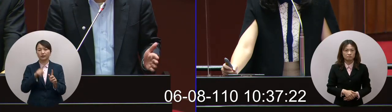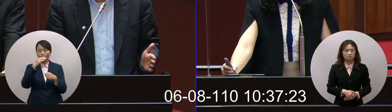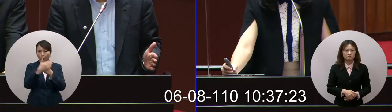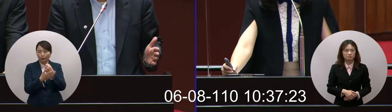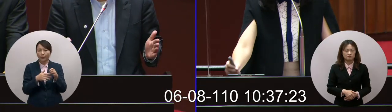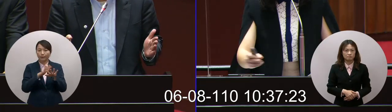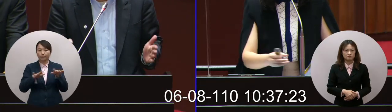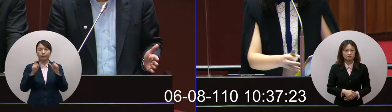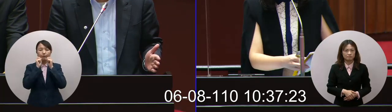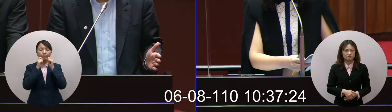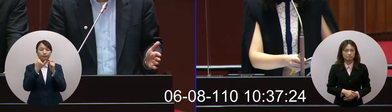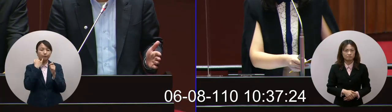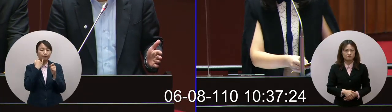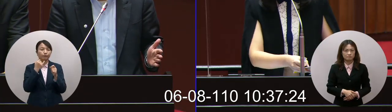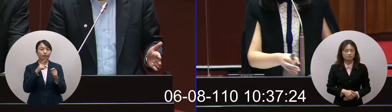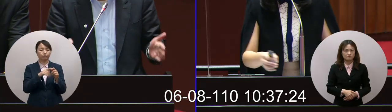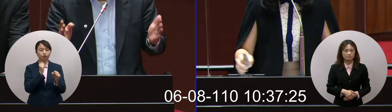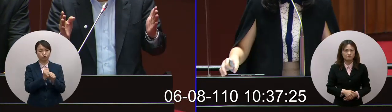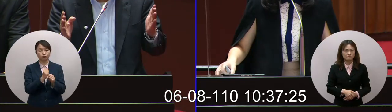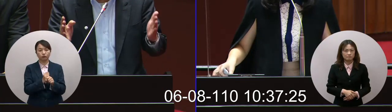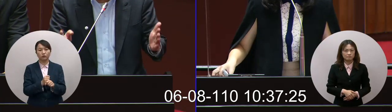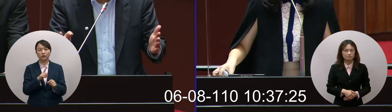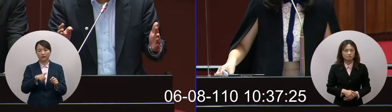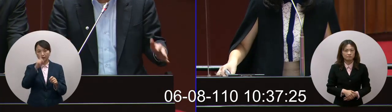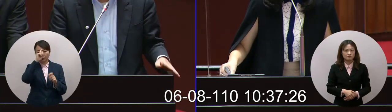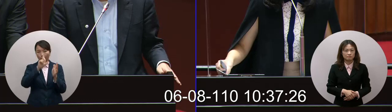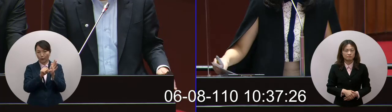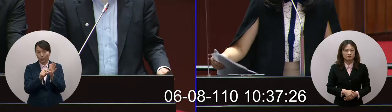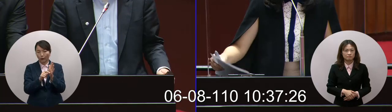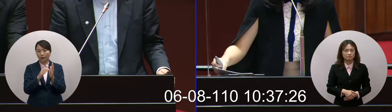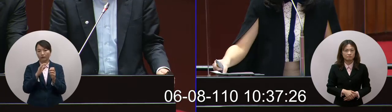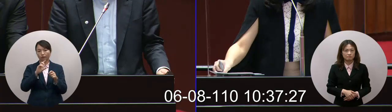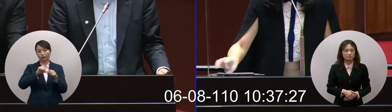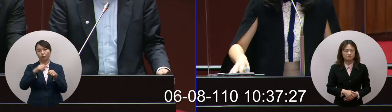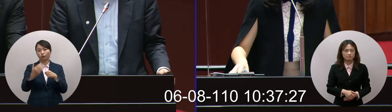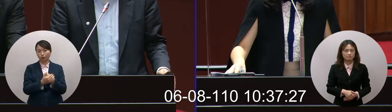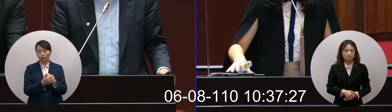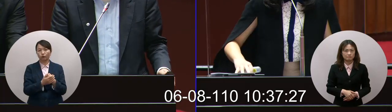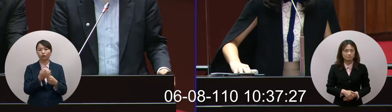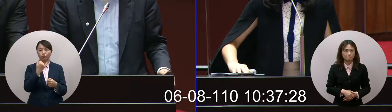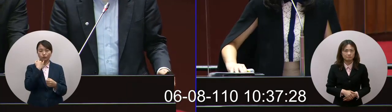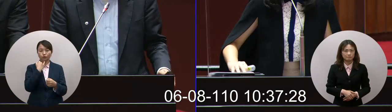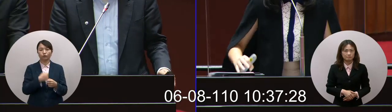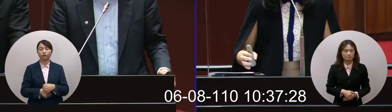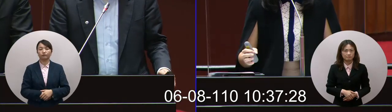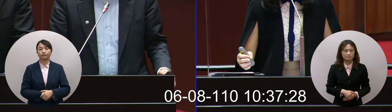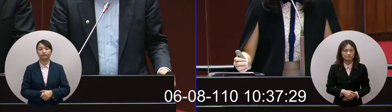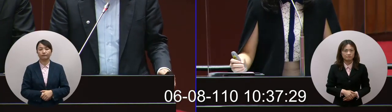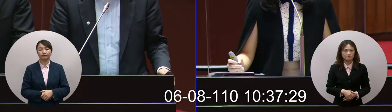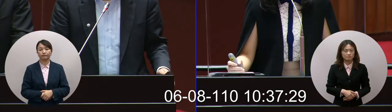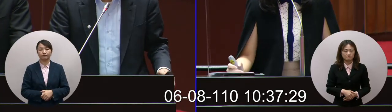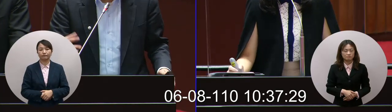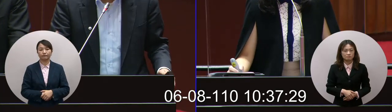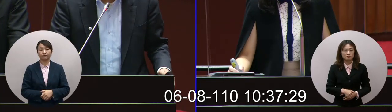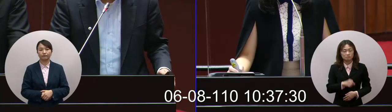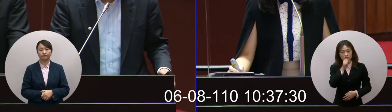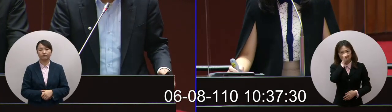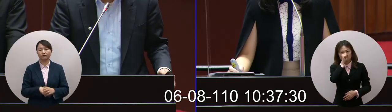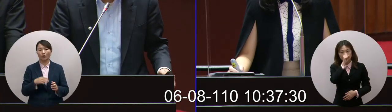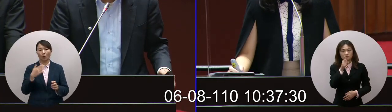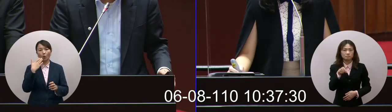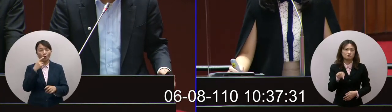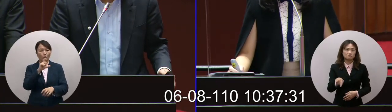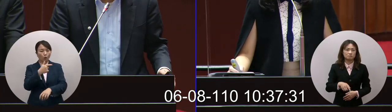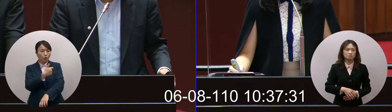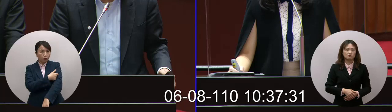全品质上不能打折。但希望在时间上能够尽量有余裕。 好，那既然是这样的话，我觉得对 疫